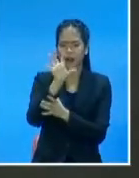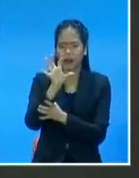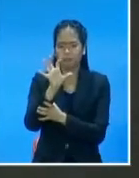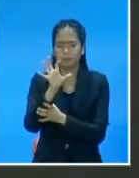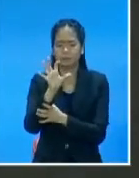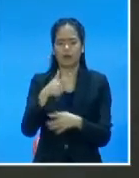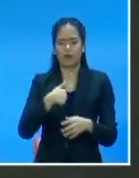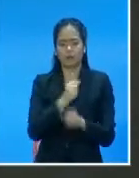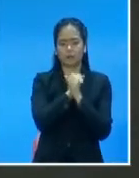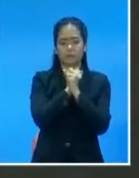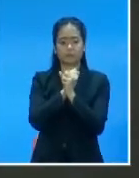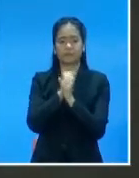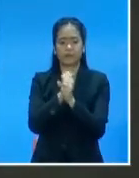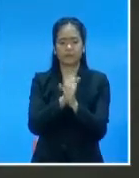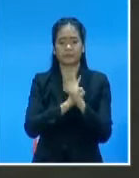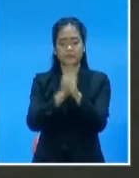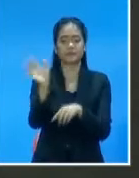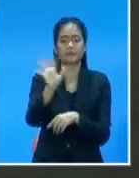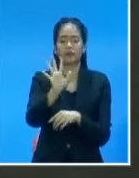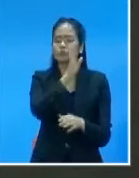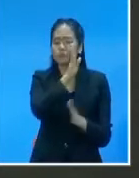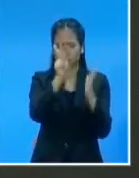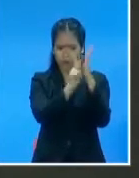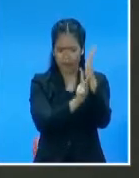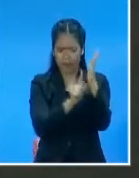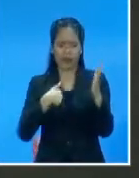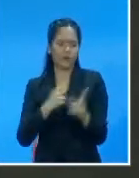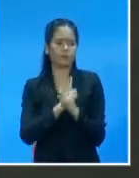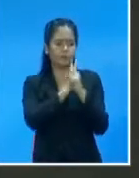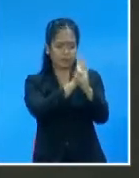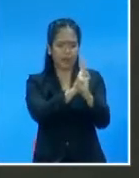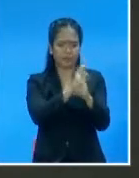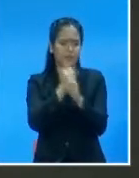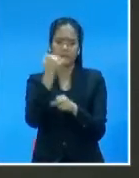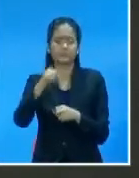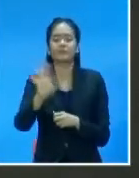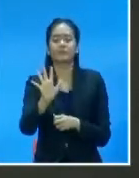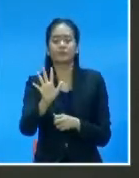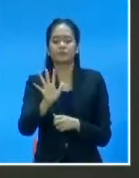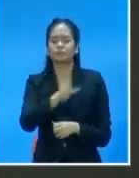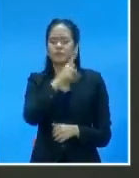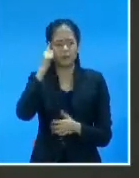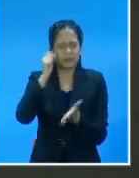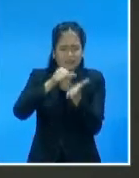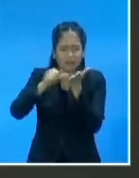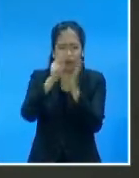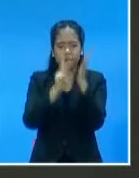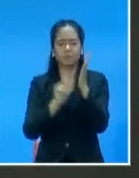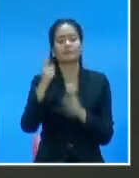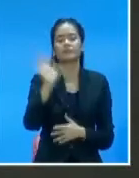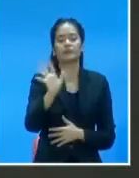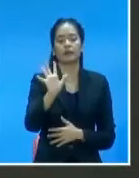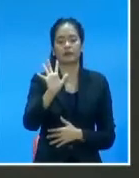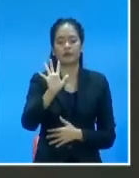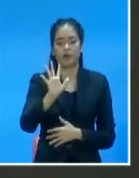ทำนะแต่ถ้ากฎหมายมันมีอยู่แล้วก็มีอยู่แล้วนะเพราะฉะนั้นกฎหมายใหม่จะต้องเป็นกฎหมายในการที่จะอะไรล่ะเ